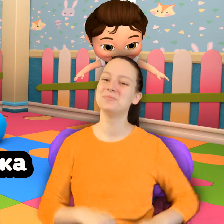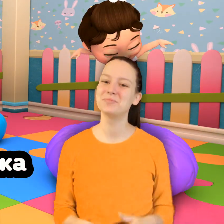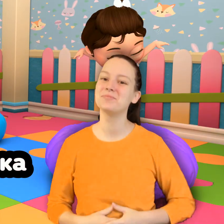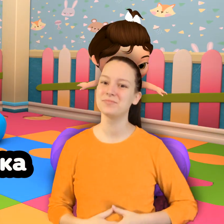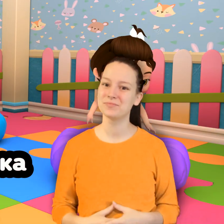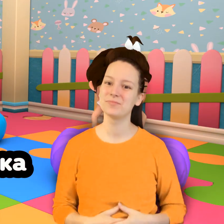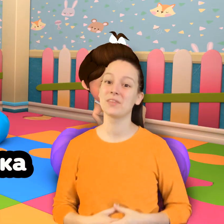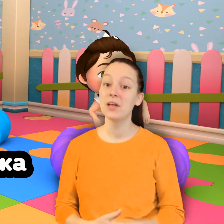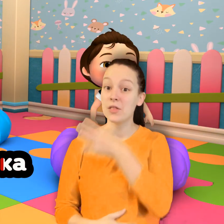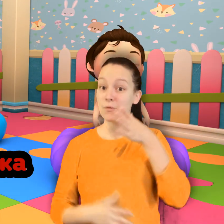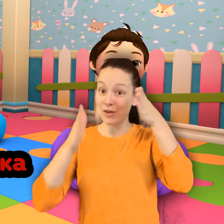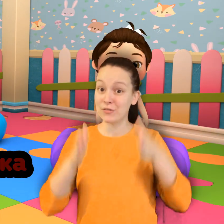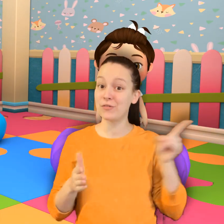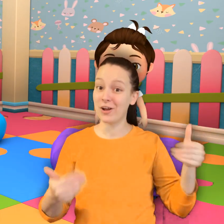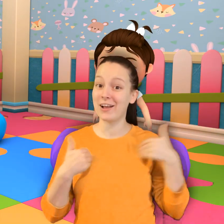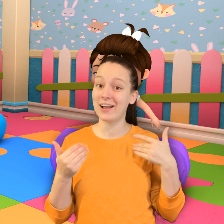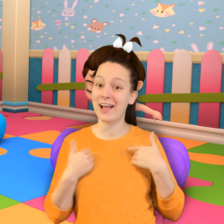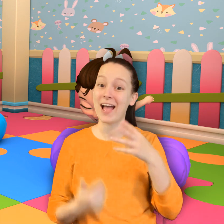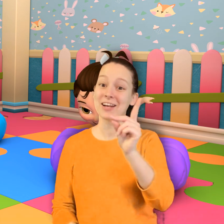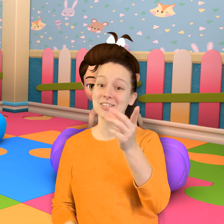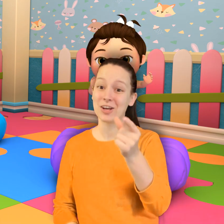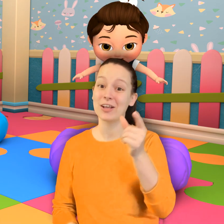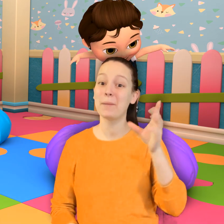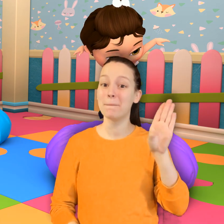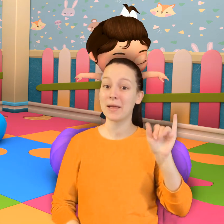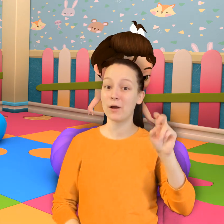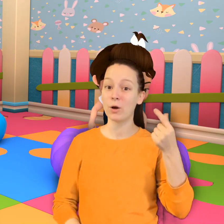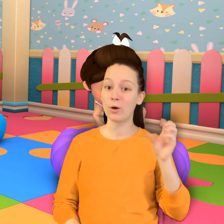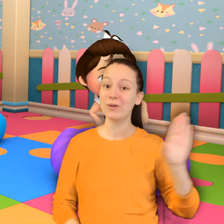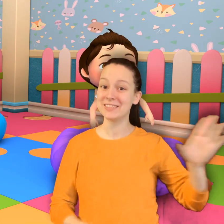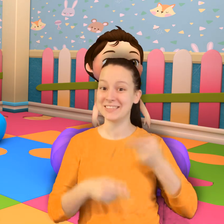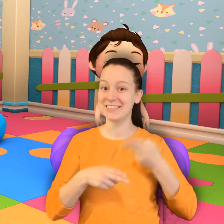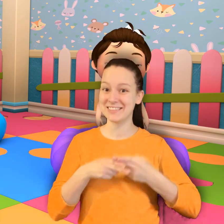У фермера была собака, звали ее Бинго.